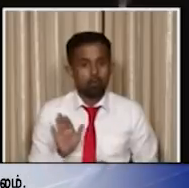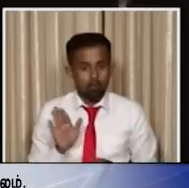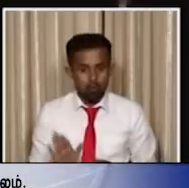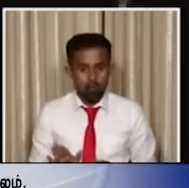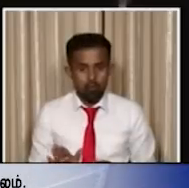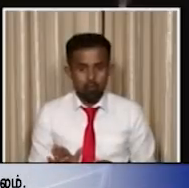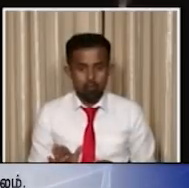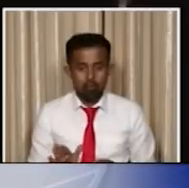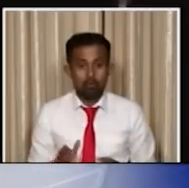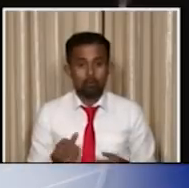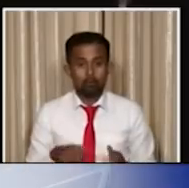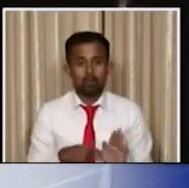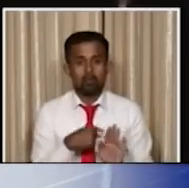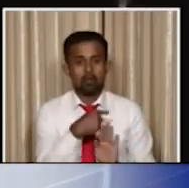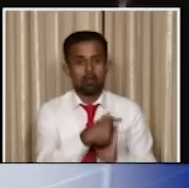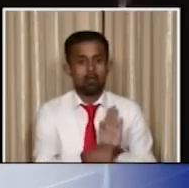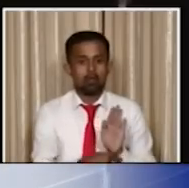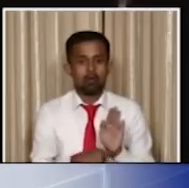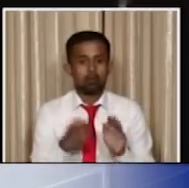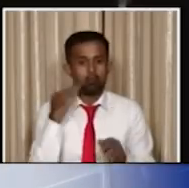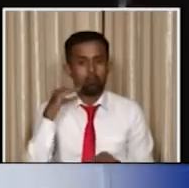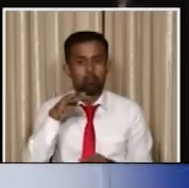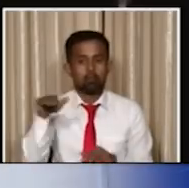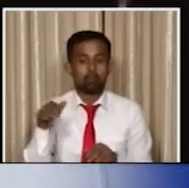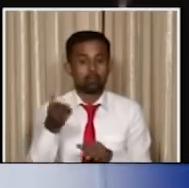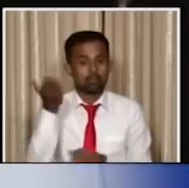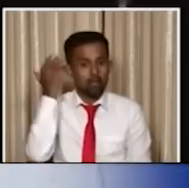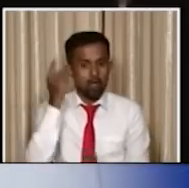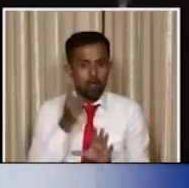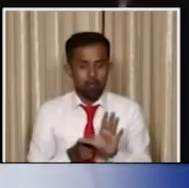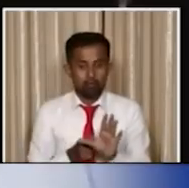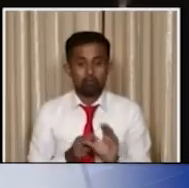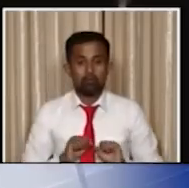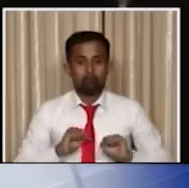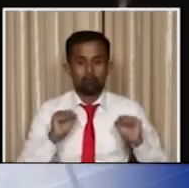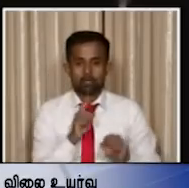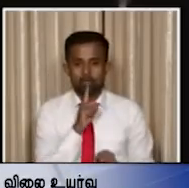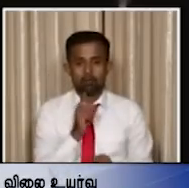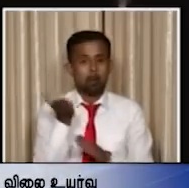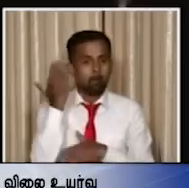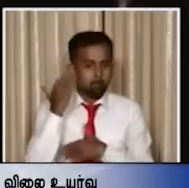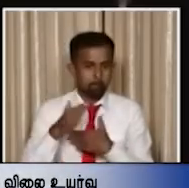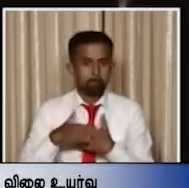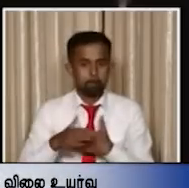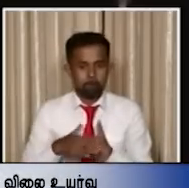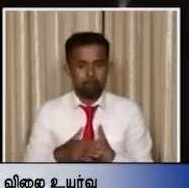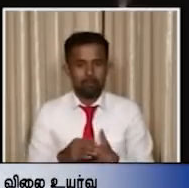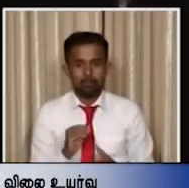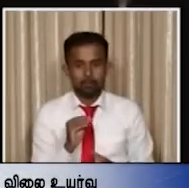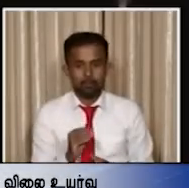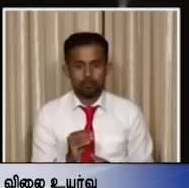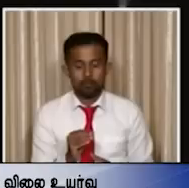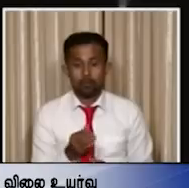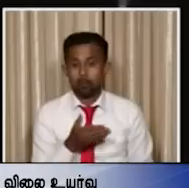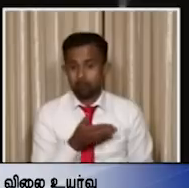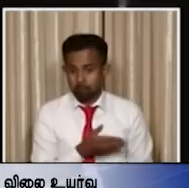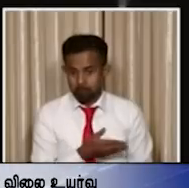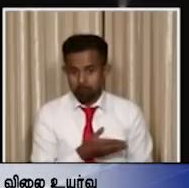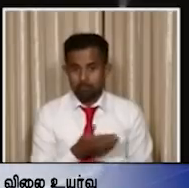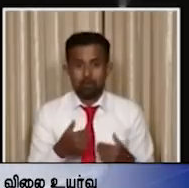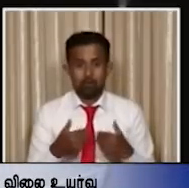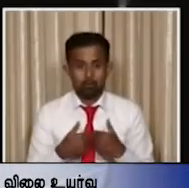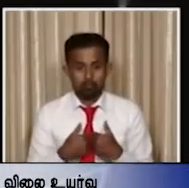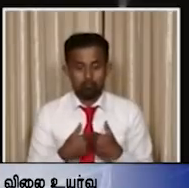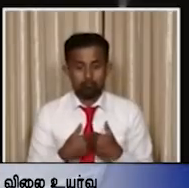எழுப்ப வேண்டாம். இது அச்சுறுத்தல் அல்ல. சர்வதேசத்தை மகிழ்ச்சிப்படுத்த எமக்கு விடயங்களை கூற முடியும்.